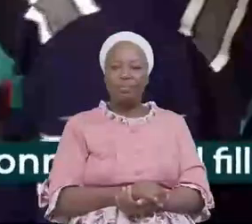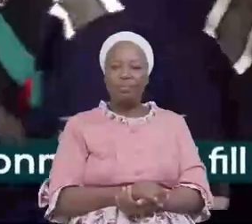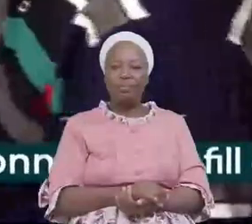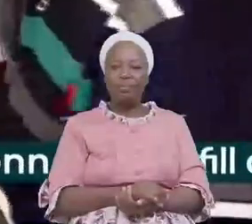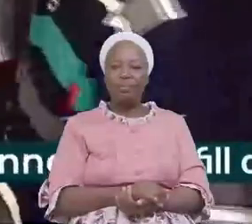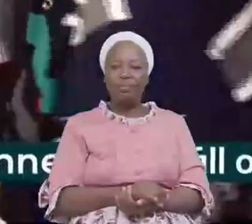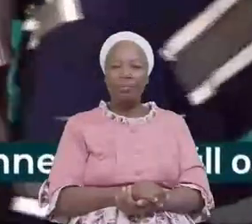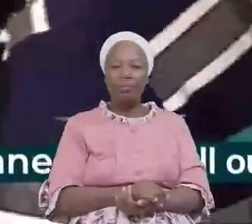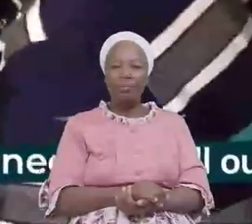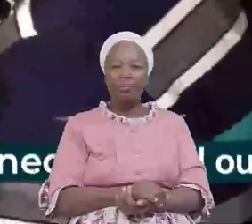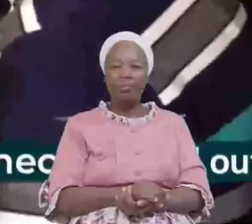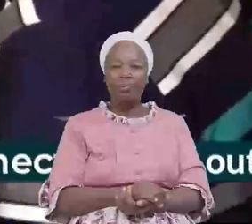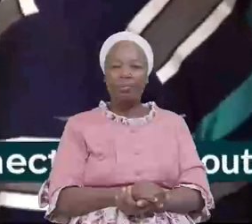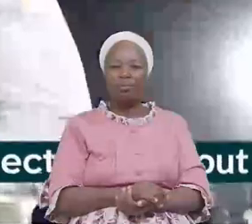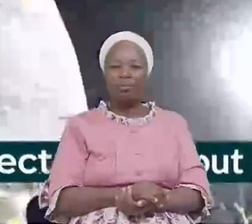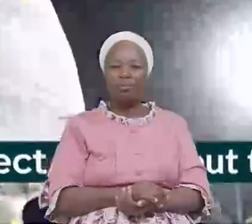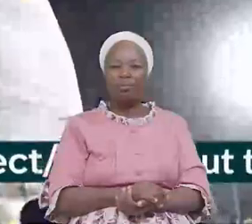croisade.